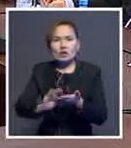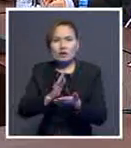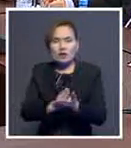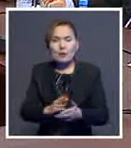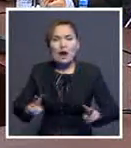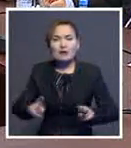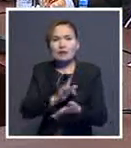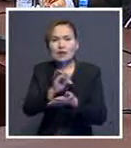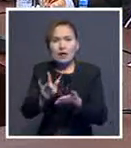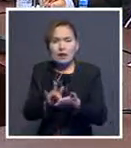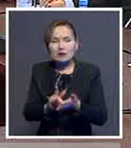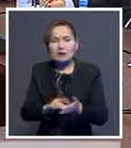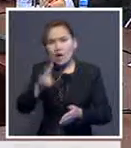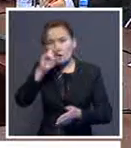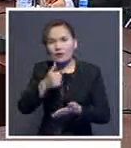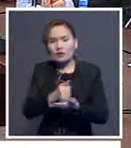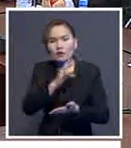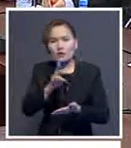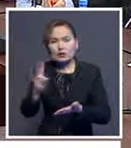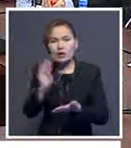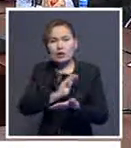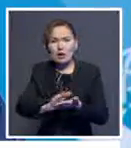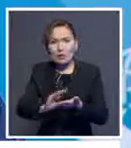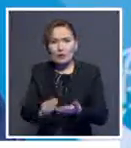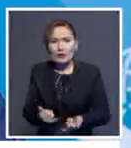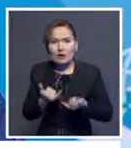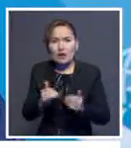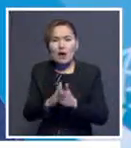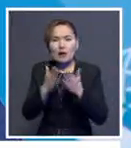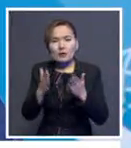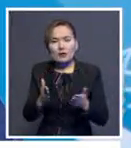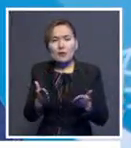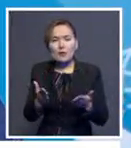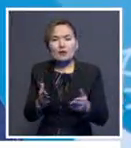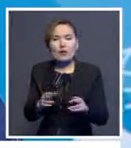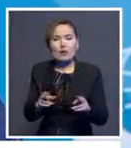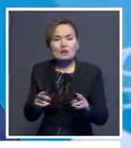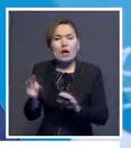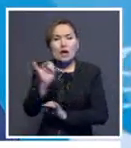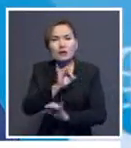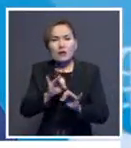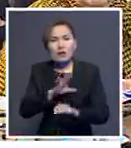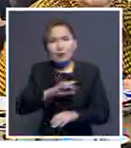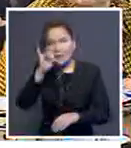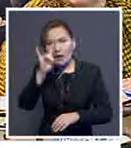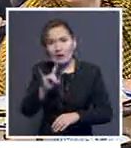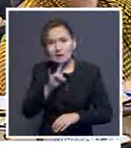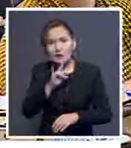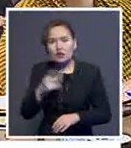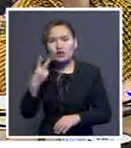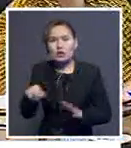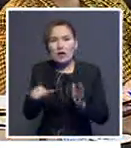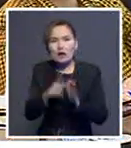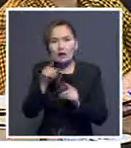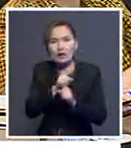жиында осы кітаптағы Қазақстанның бейбітшілік қолдау миссиясына арналған тақырып талқыға түсті. Басқосуда мемлекетіміздің 26 жылдық